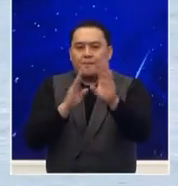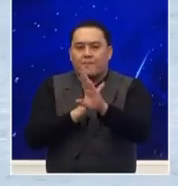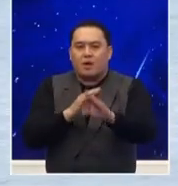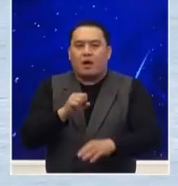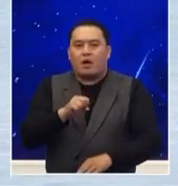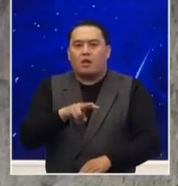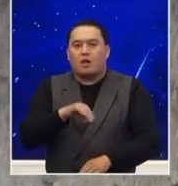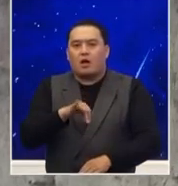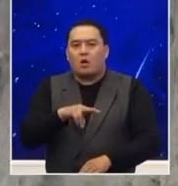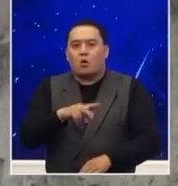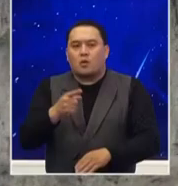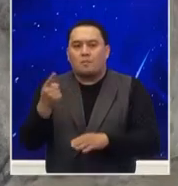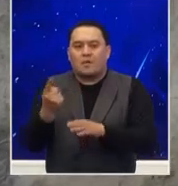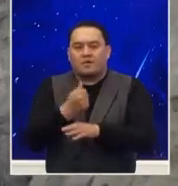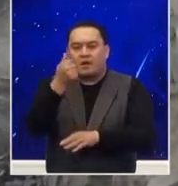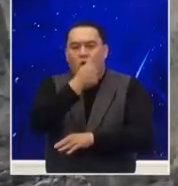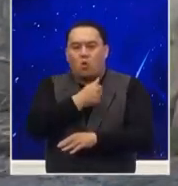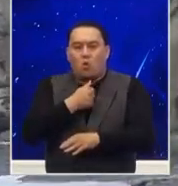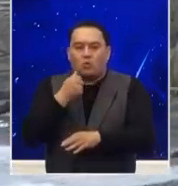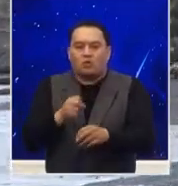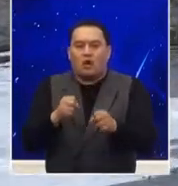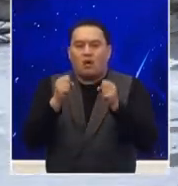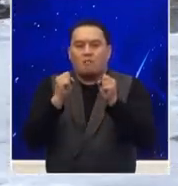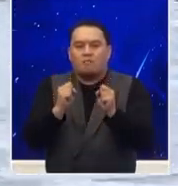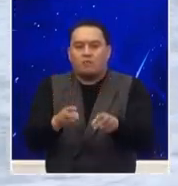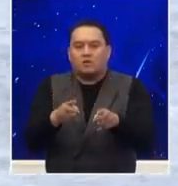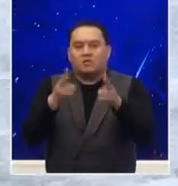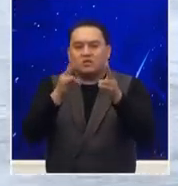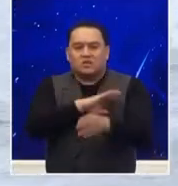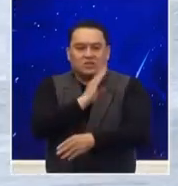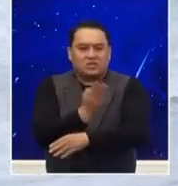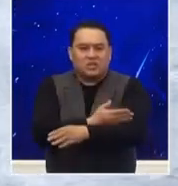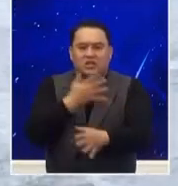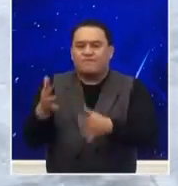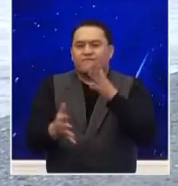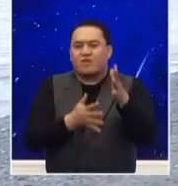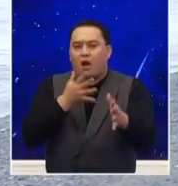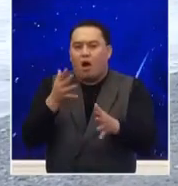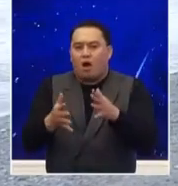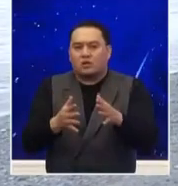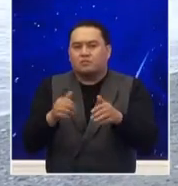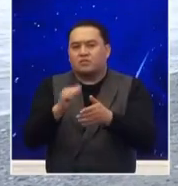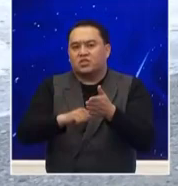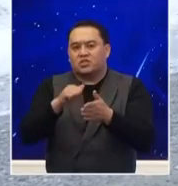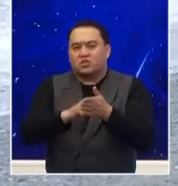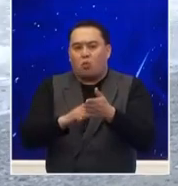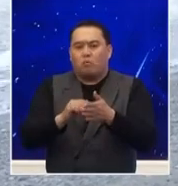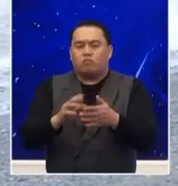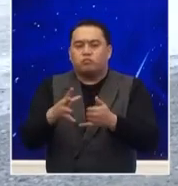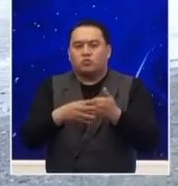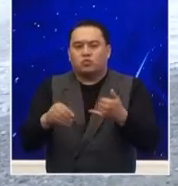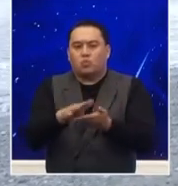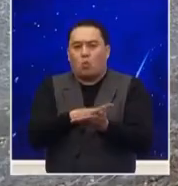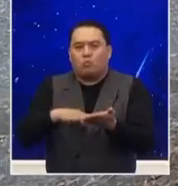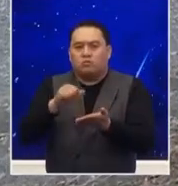Жемчужины Семеречья не первый год находится на грани обвала. Сильные ветра, дующие с Алаколя, становятся причиной эрозии почвы и